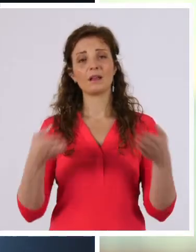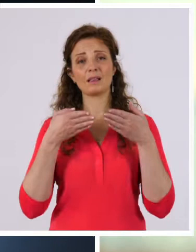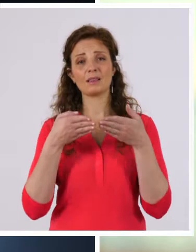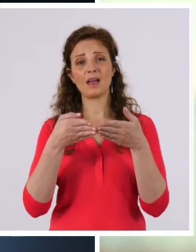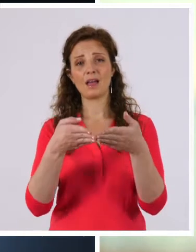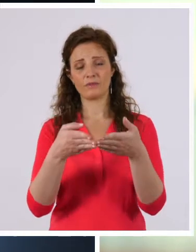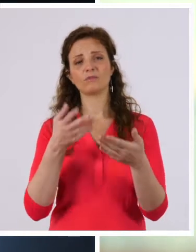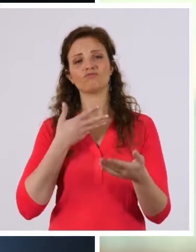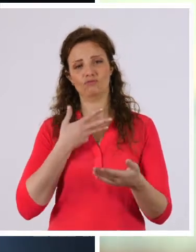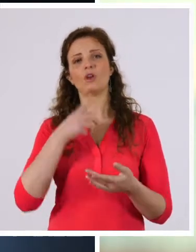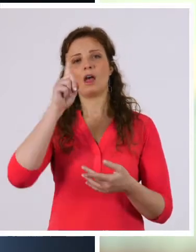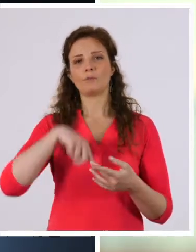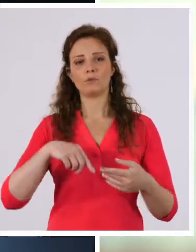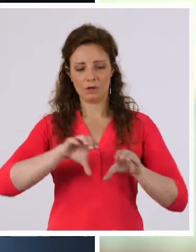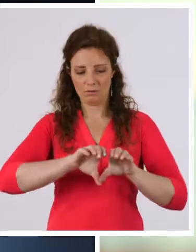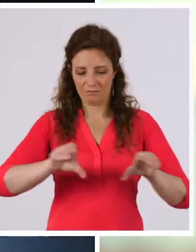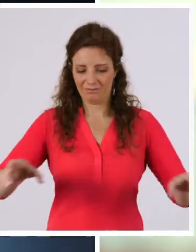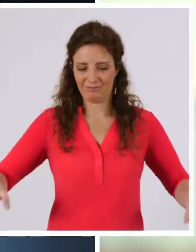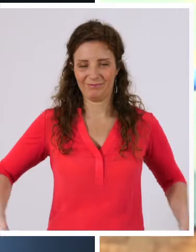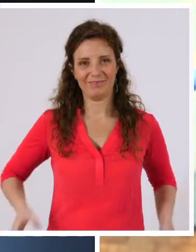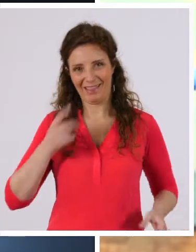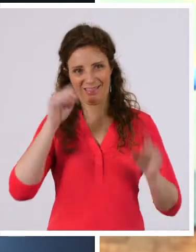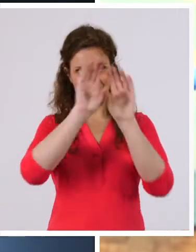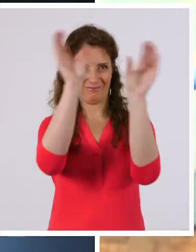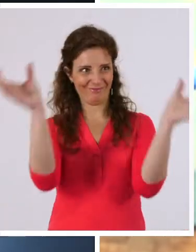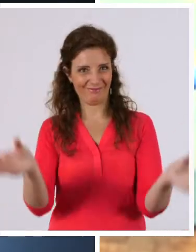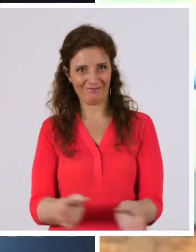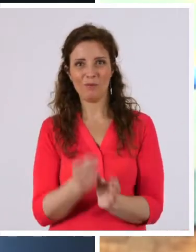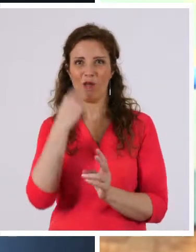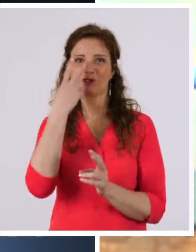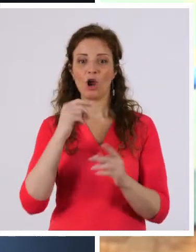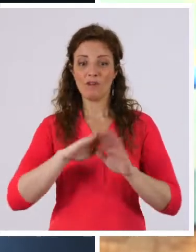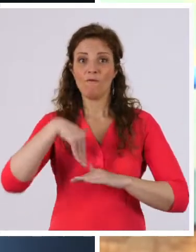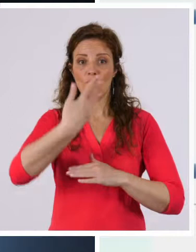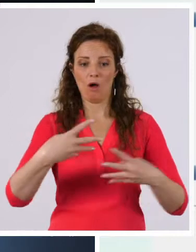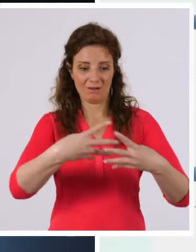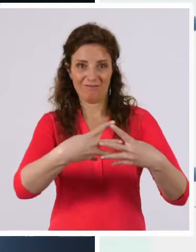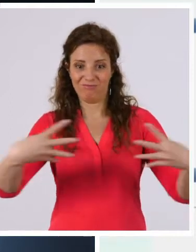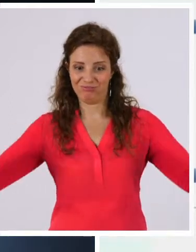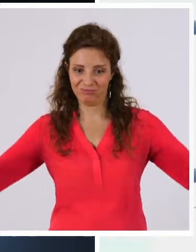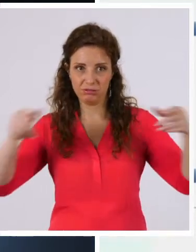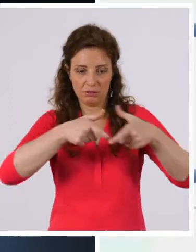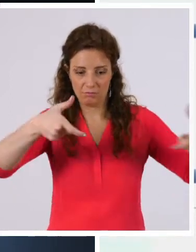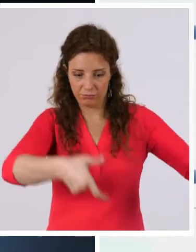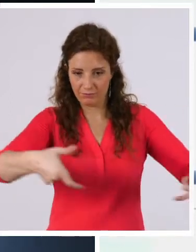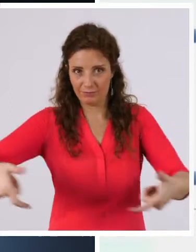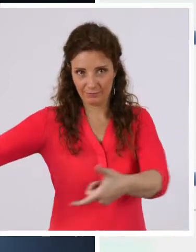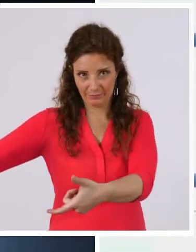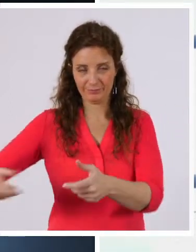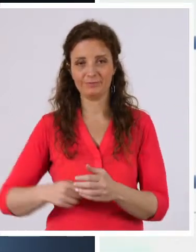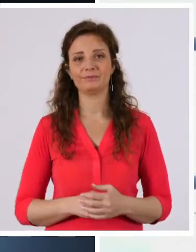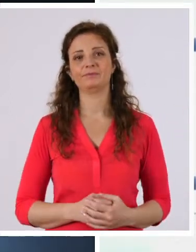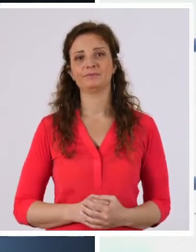Sulla nave sono presenti anche salvagenti di tipo anulare, che troverete sistemati all'esterno in prossimità delle ringhiere.